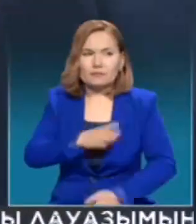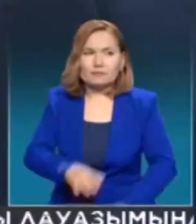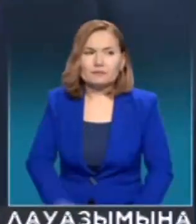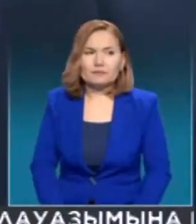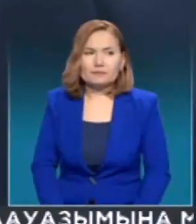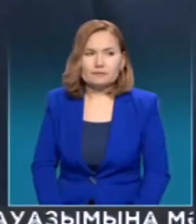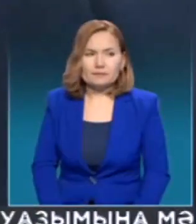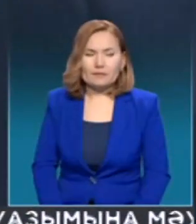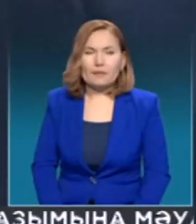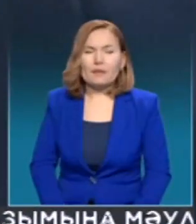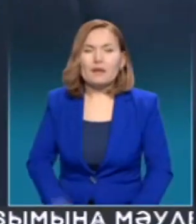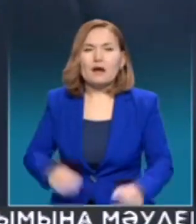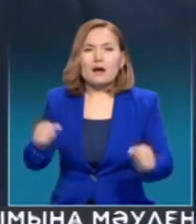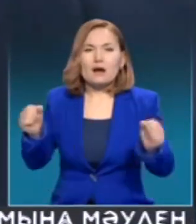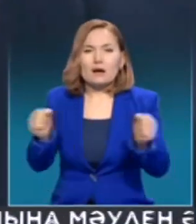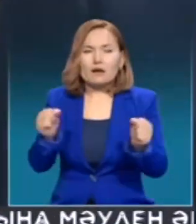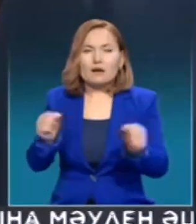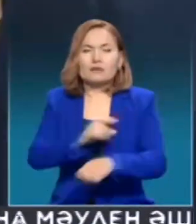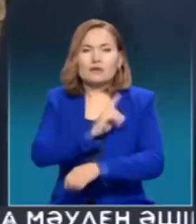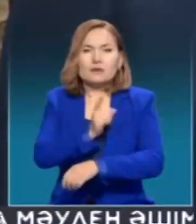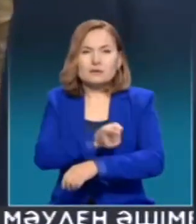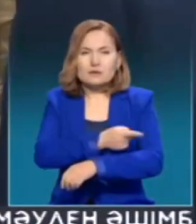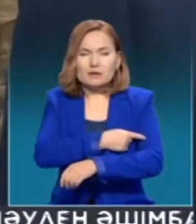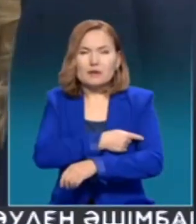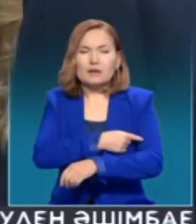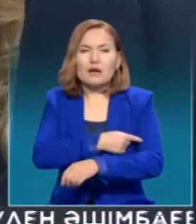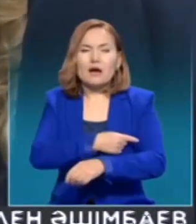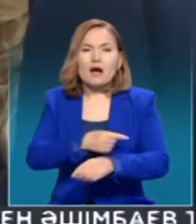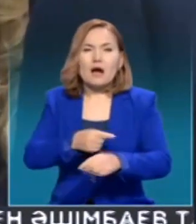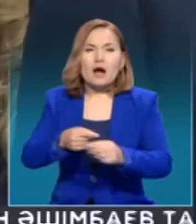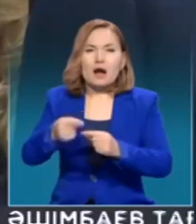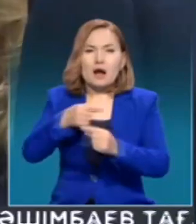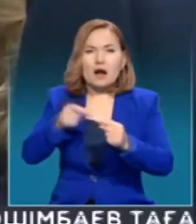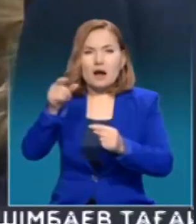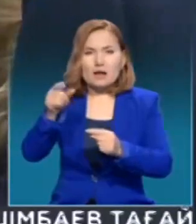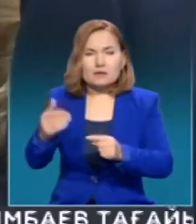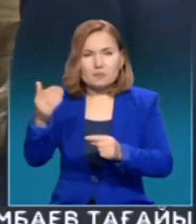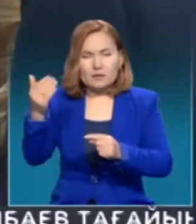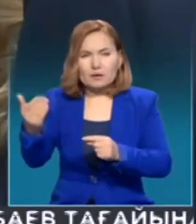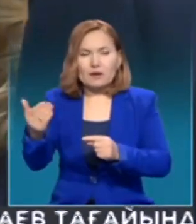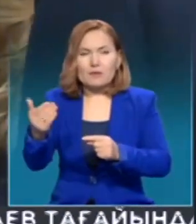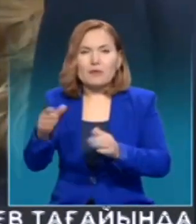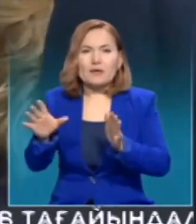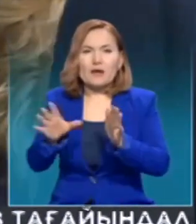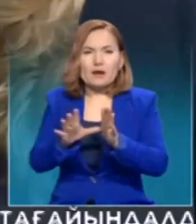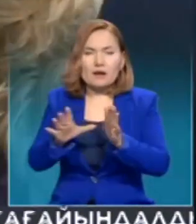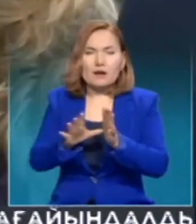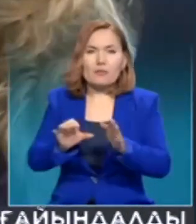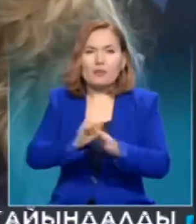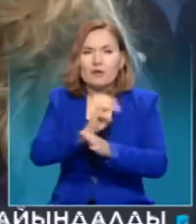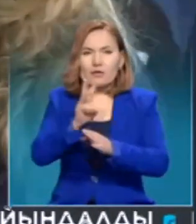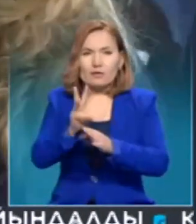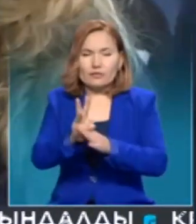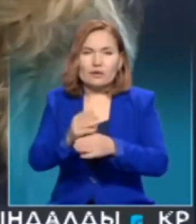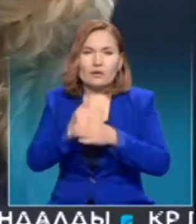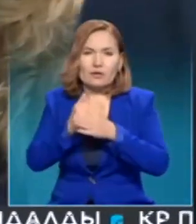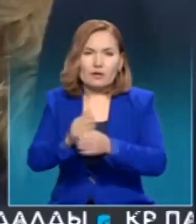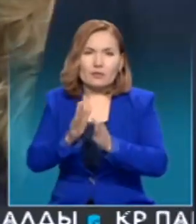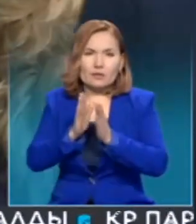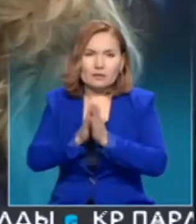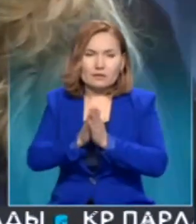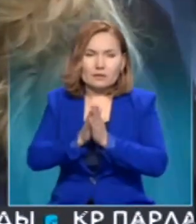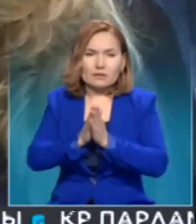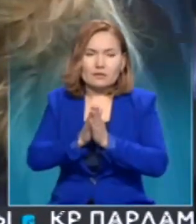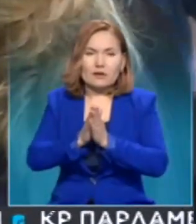Мына қақаған аязда қазір кәсіпкерлерге бір жаңағы электр жарығына қосылуға ықпал етуіңізді сұрап